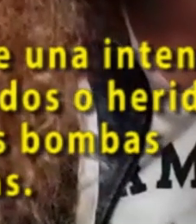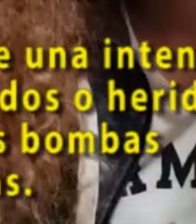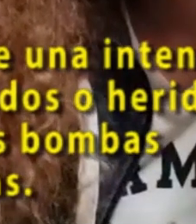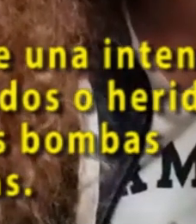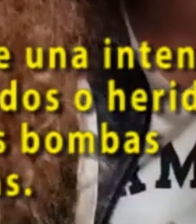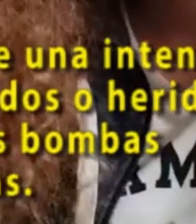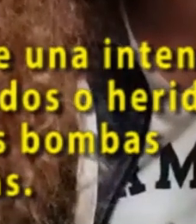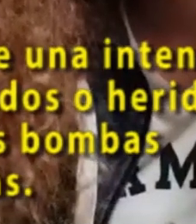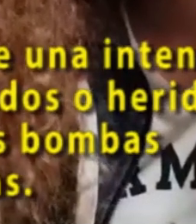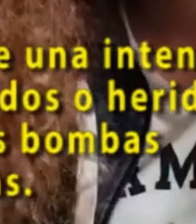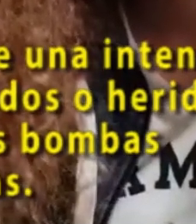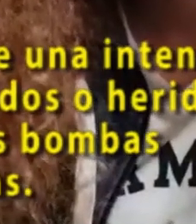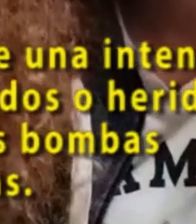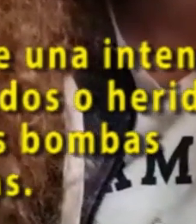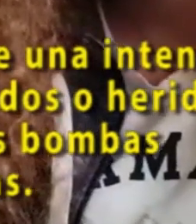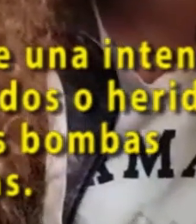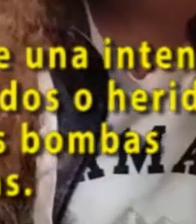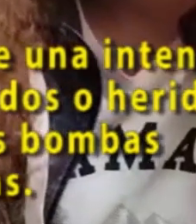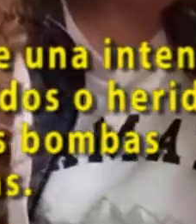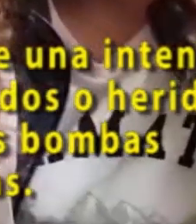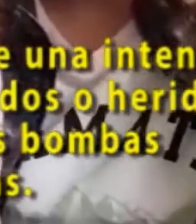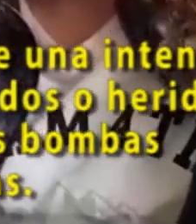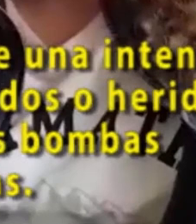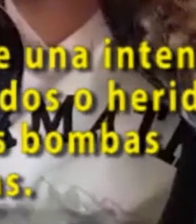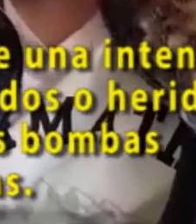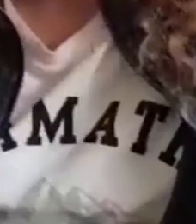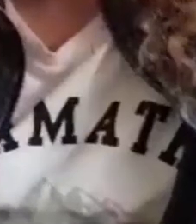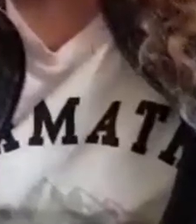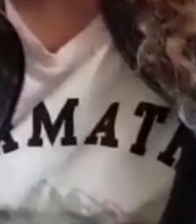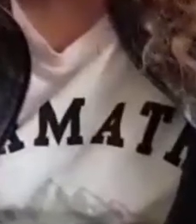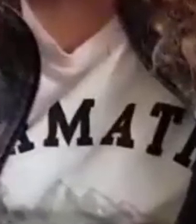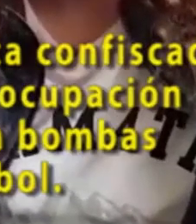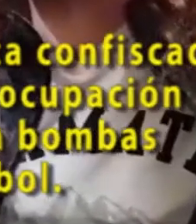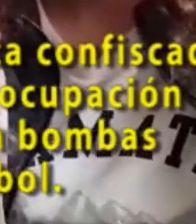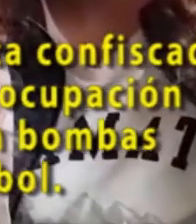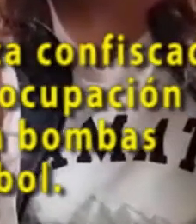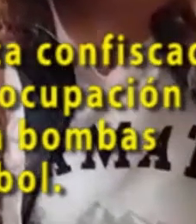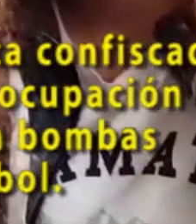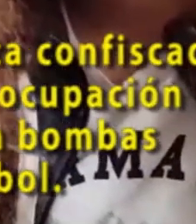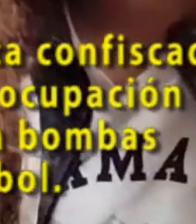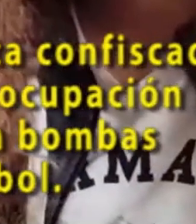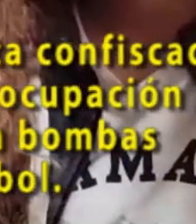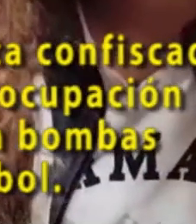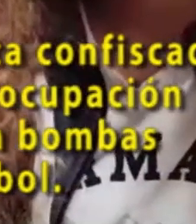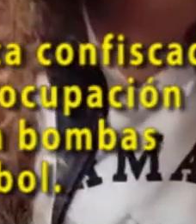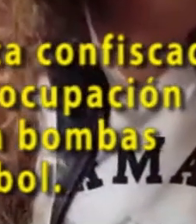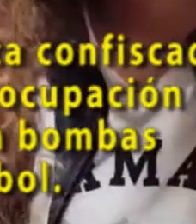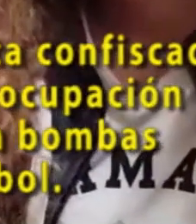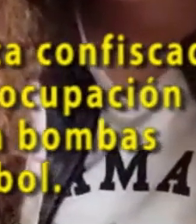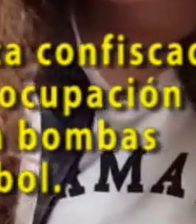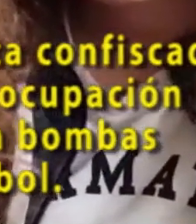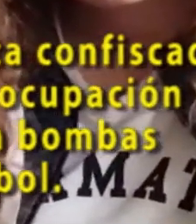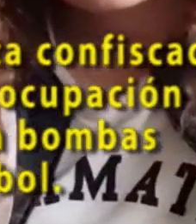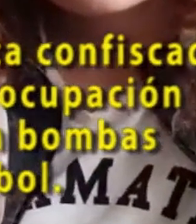الأقل يحاولوا يدرسوا، بصير القنابل جنب شبابيك دورهم تخبط، لما